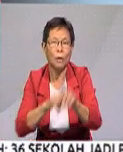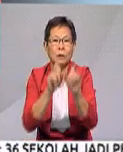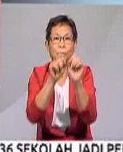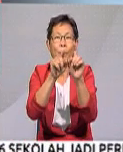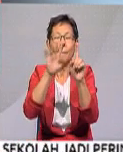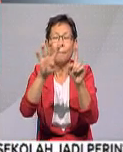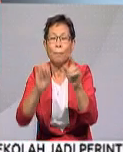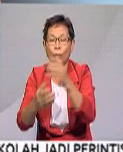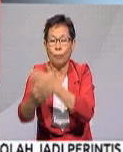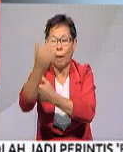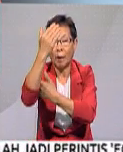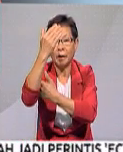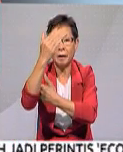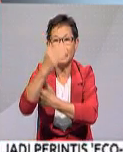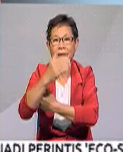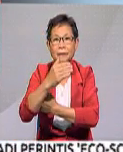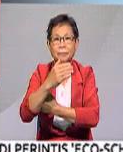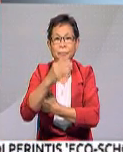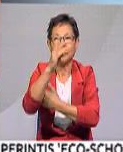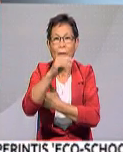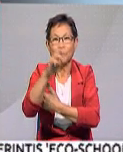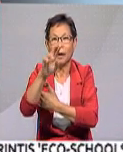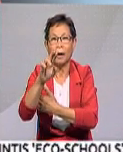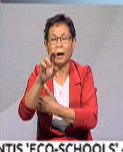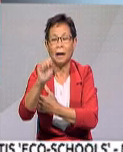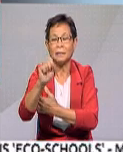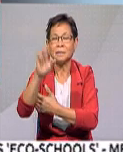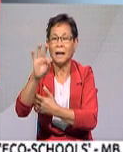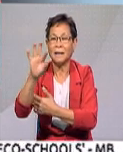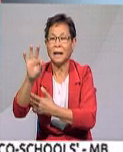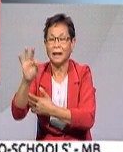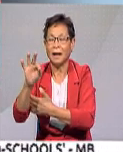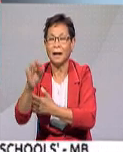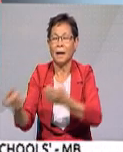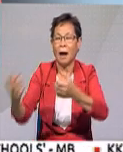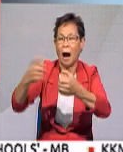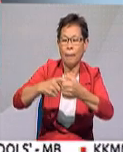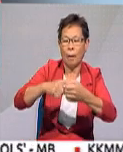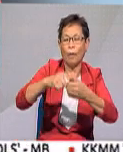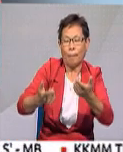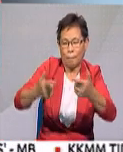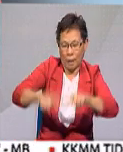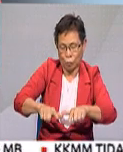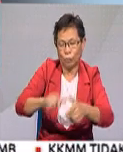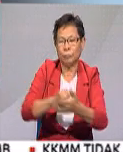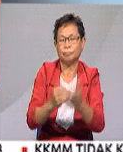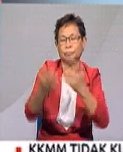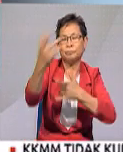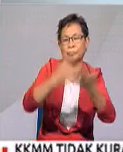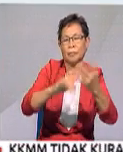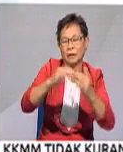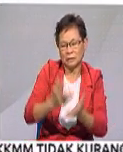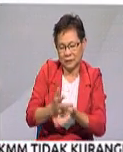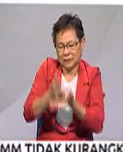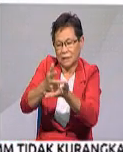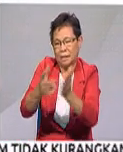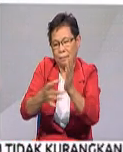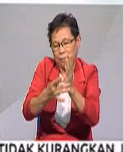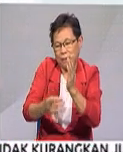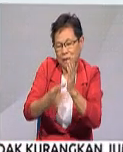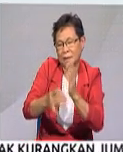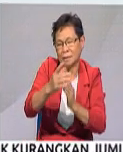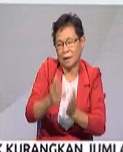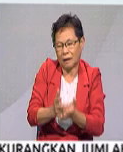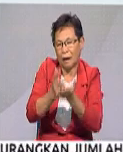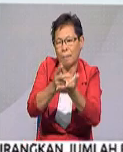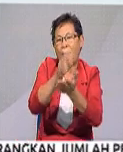11.40 pagi menerusi sistem MERS 999 mengenai insiden. Kebakaran melibatkan jeti minyak dan juga sebuah